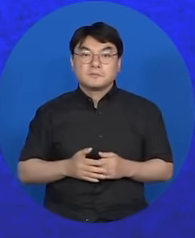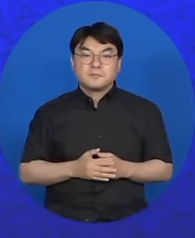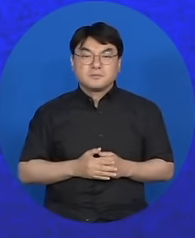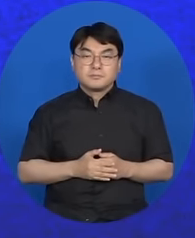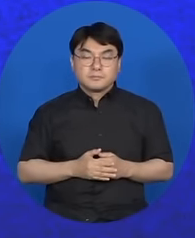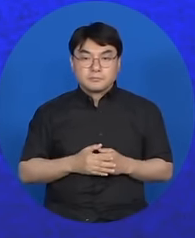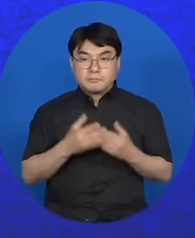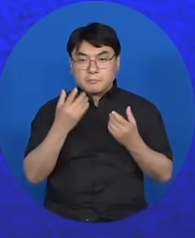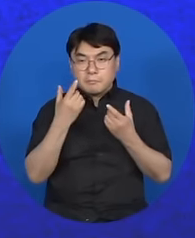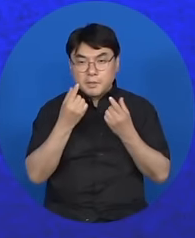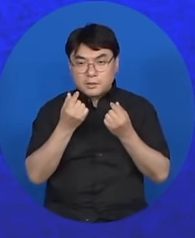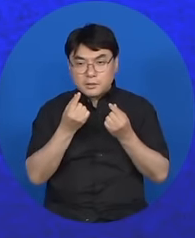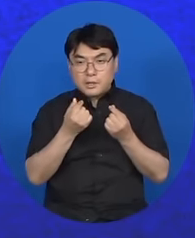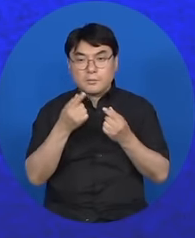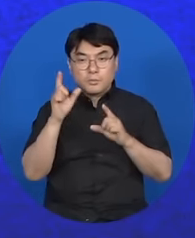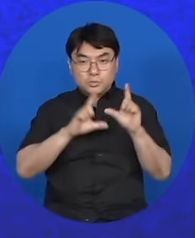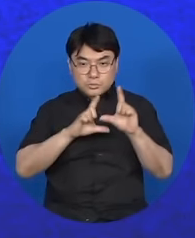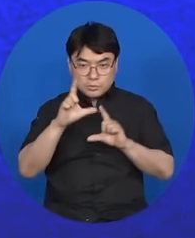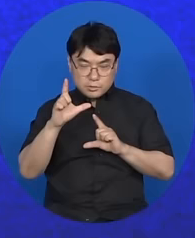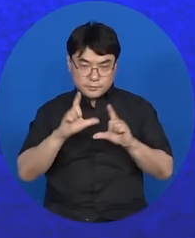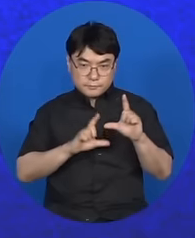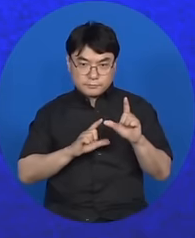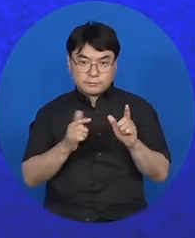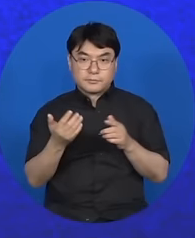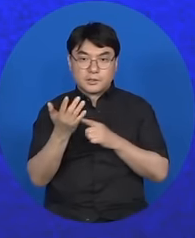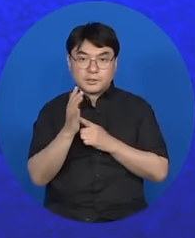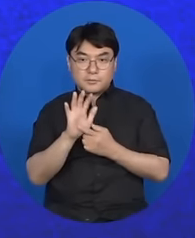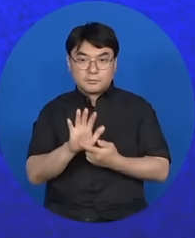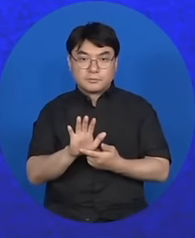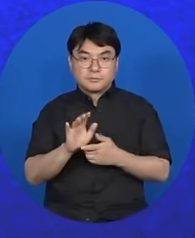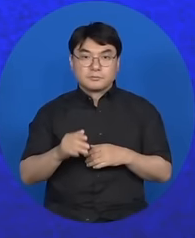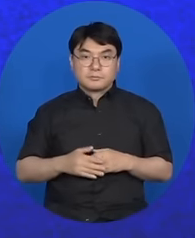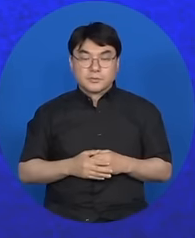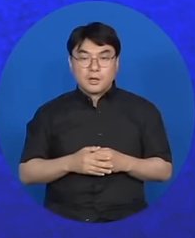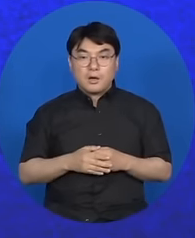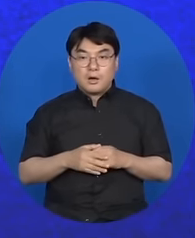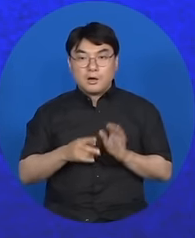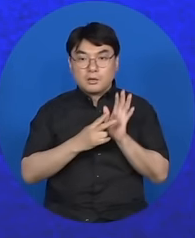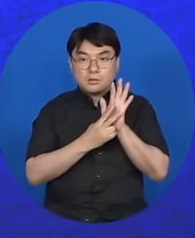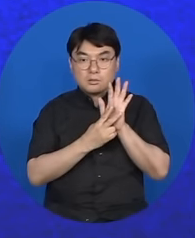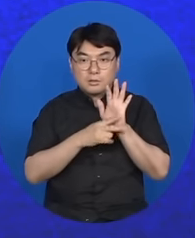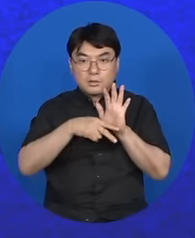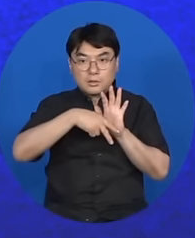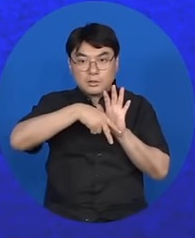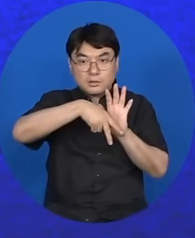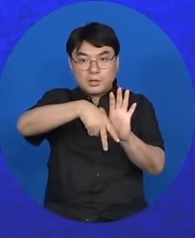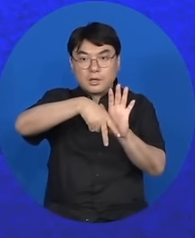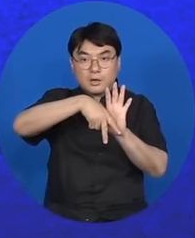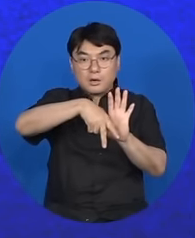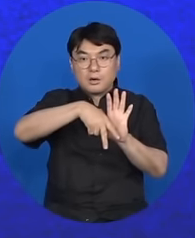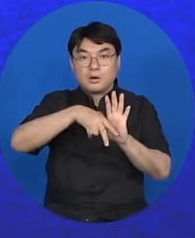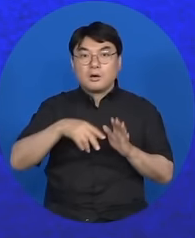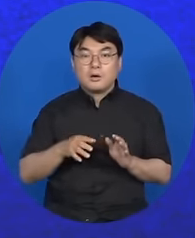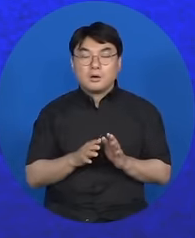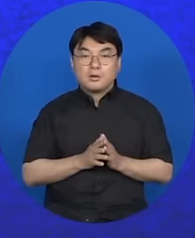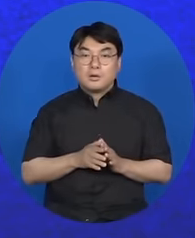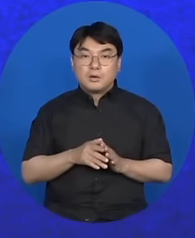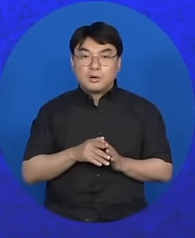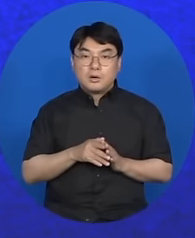나타나는 거예요. 이 4시간 읽고 있었던 본문이 이사야 53장 종의 노래에 해당하는 본문이었습니다. 아, 도대체